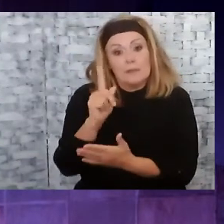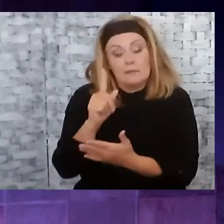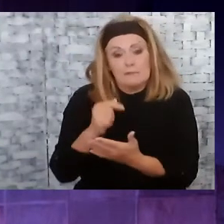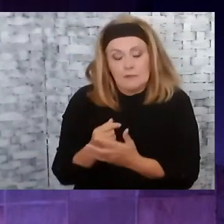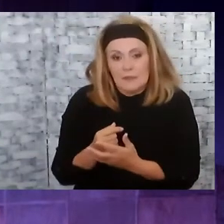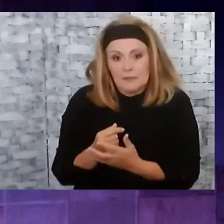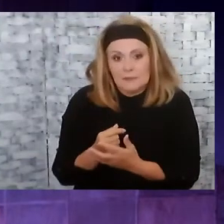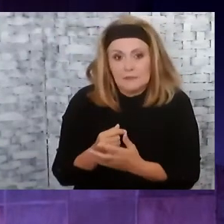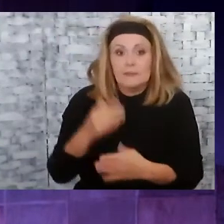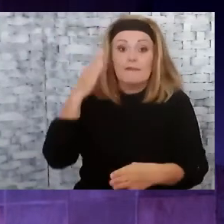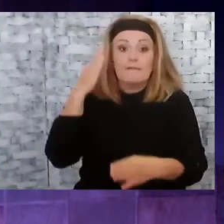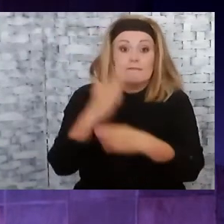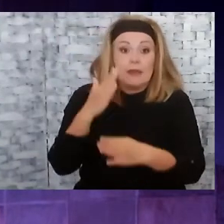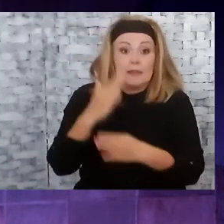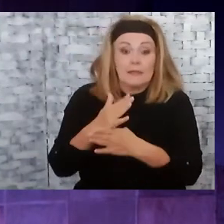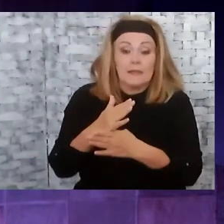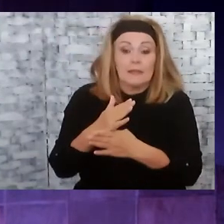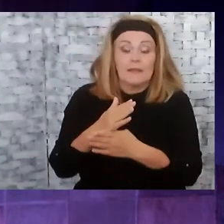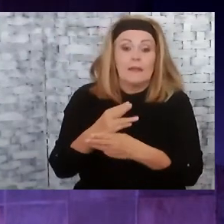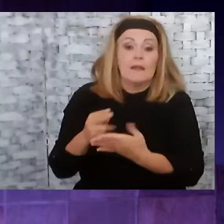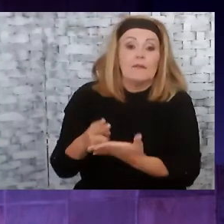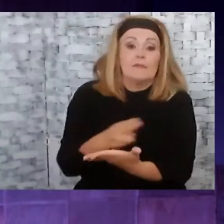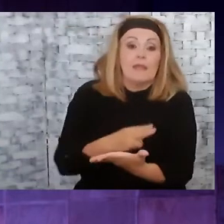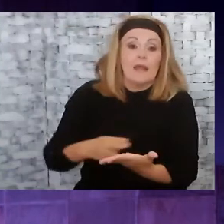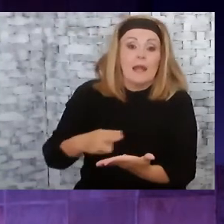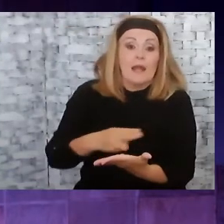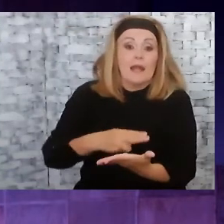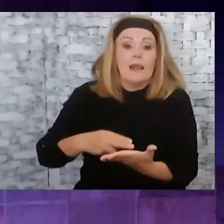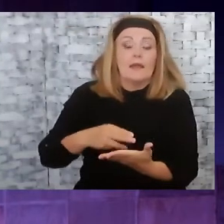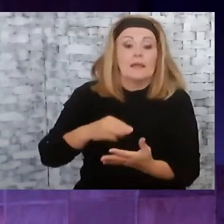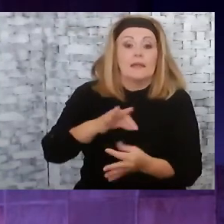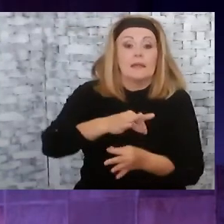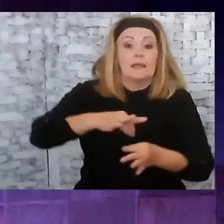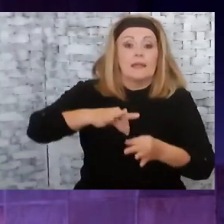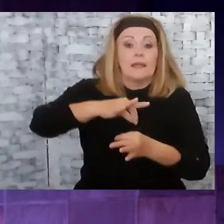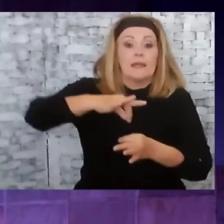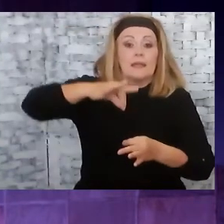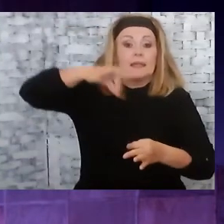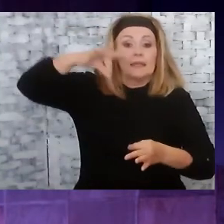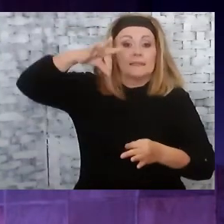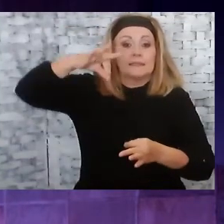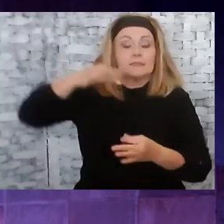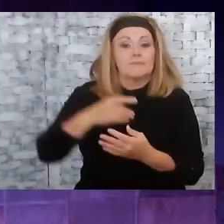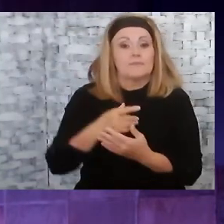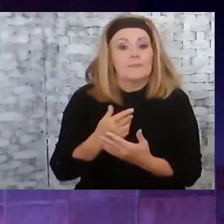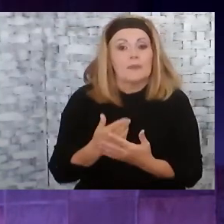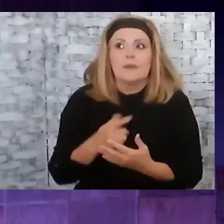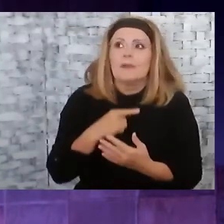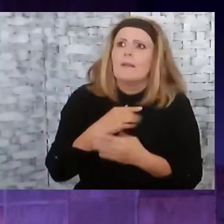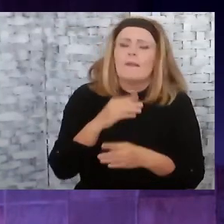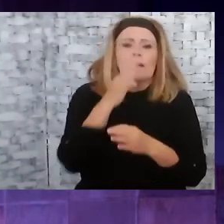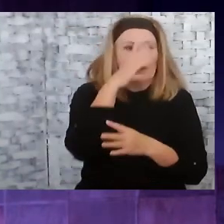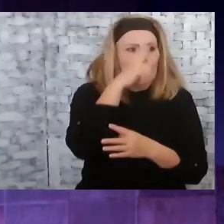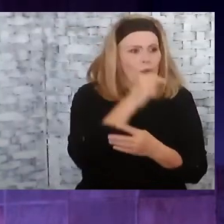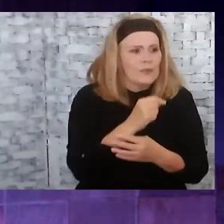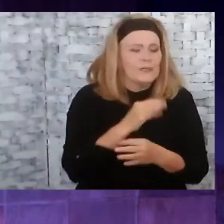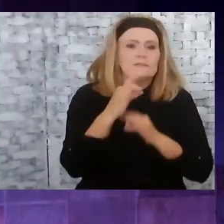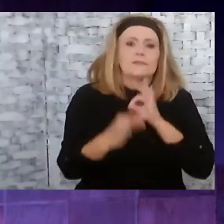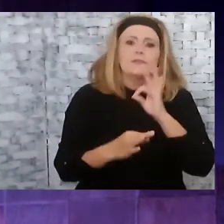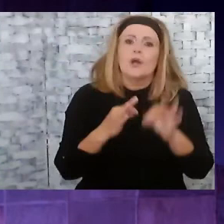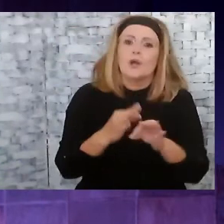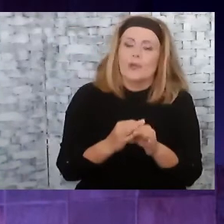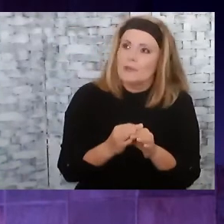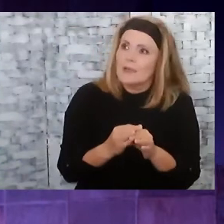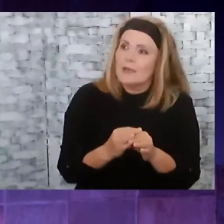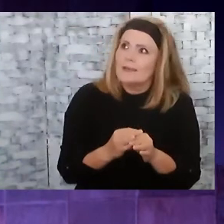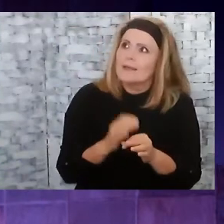jy moet daarna luister. Want as Johannes skryf oor hoe gee Jesus vir ons mag, is